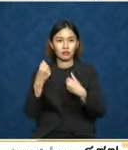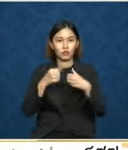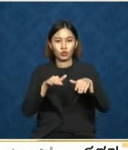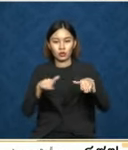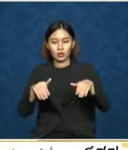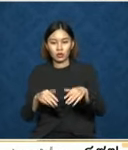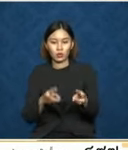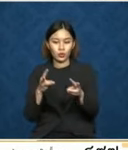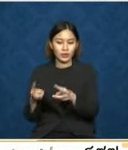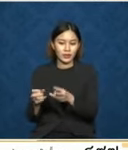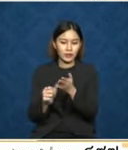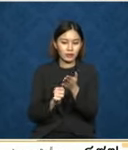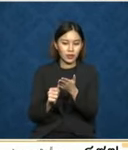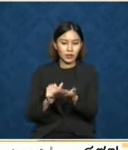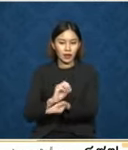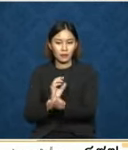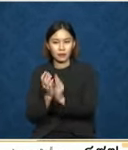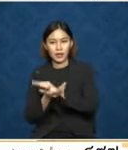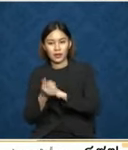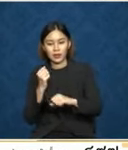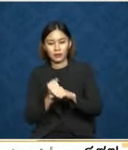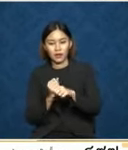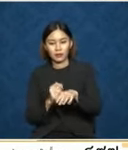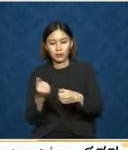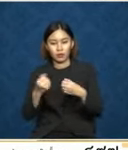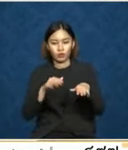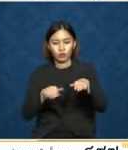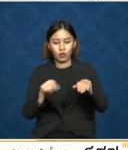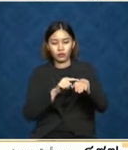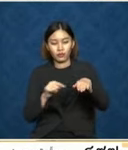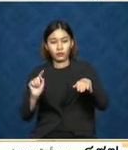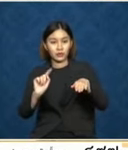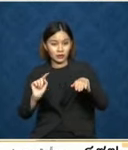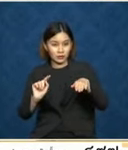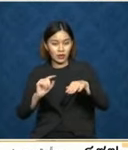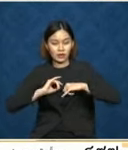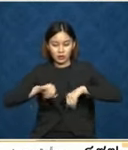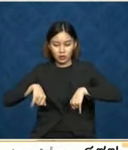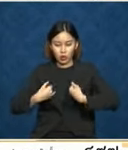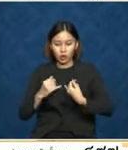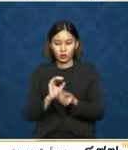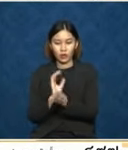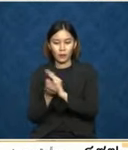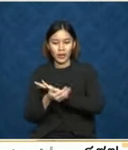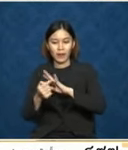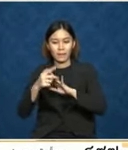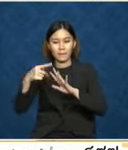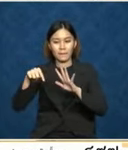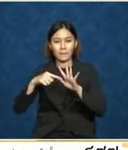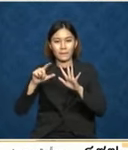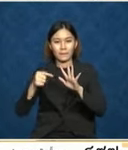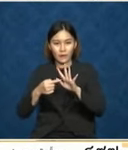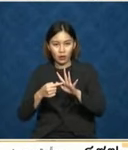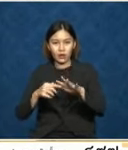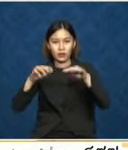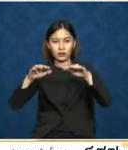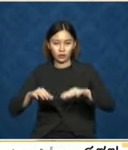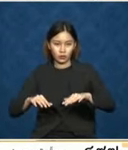ปรับเปลี่ยนรูปแบบของการประกอบรถผู้ปับการต้องปรับเปลี่ยนขนาดเพลาของรถให้ลด